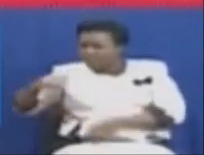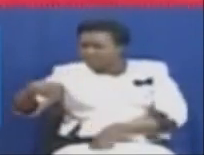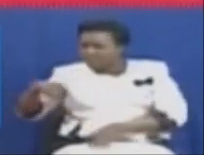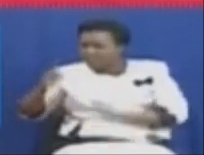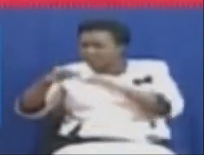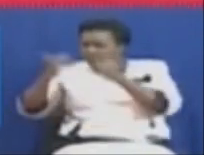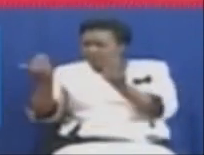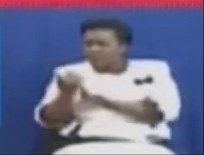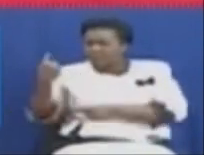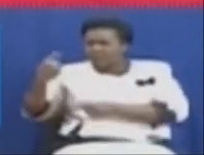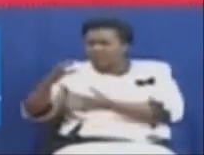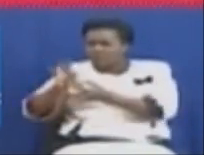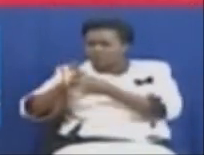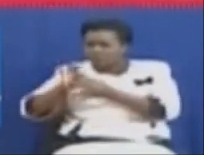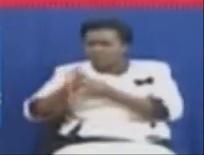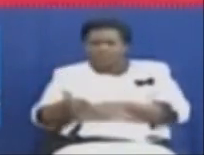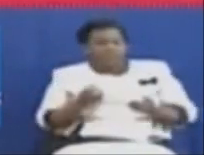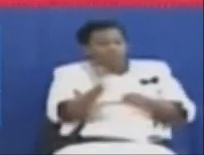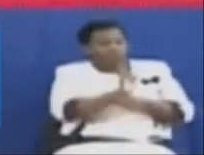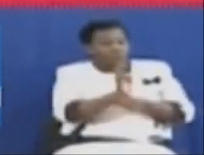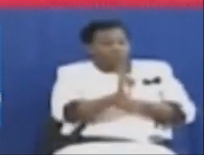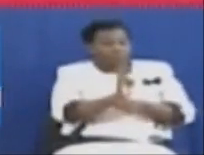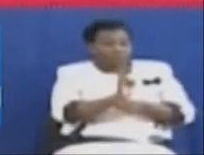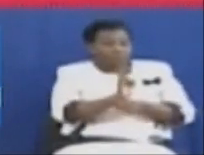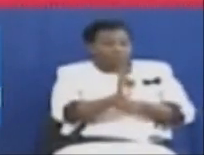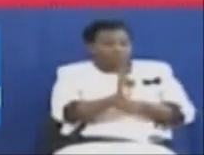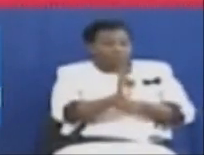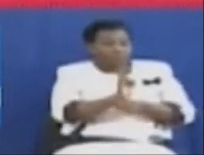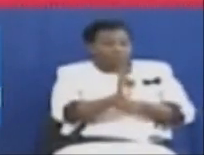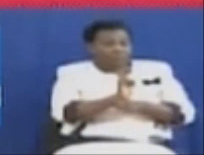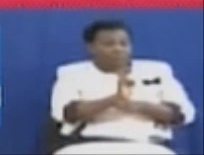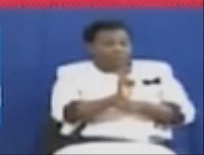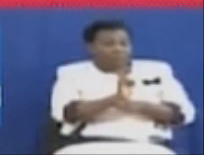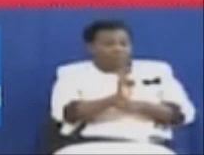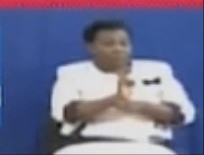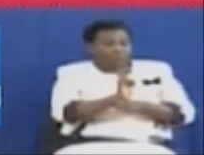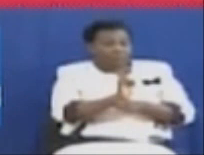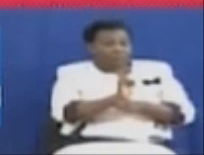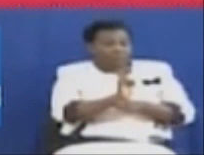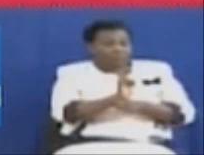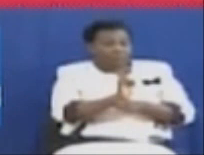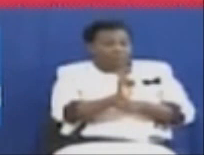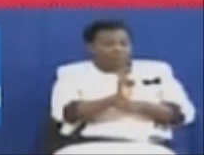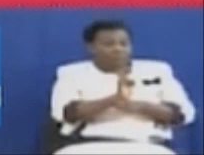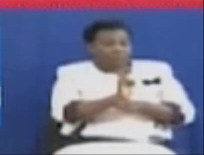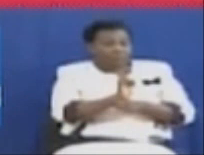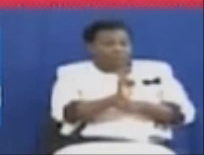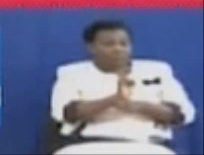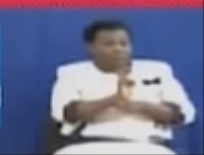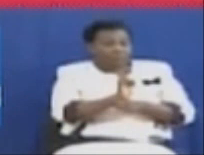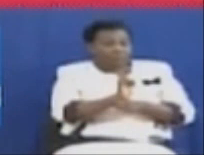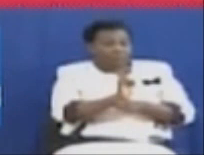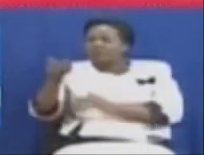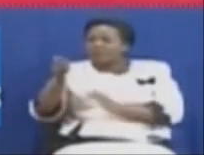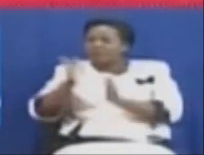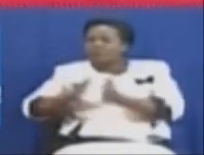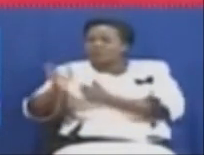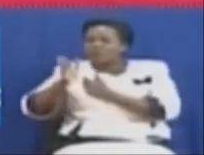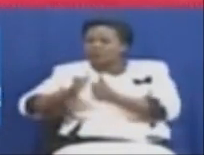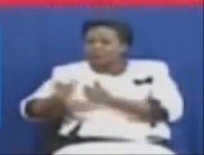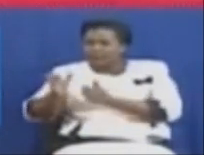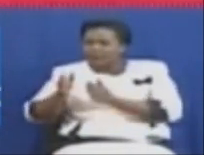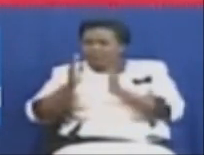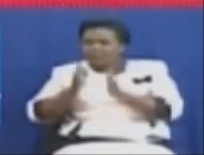vyama vya ushirika ambavyo vinafanya vizuri, mfano chama cha ushirika cha chai kilichopo wilaya Mafinga kinachoitwa